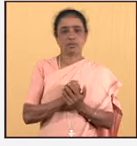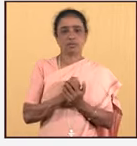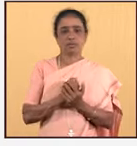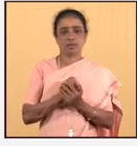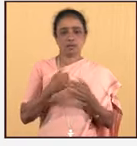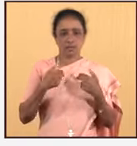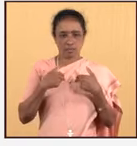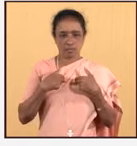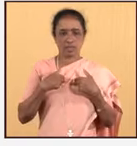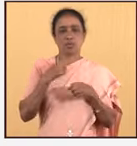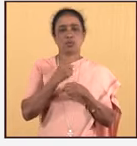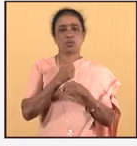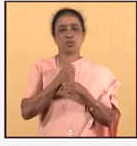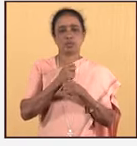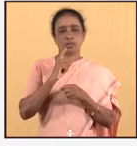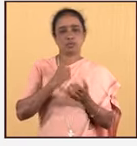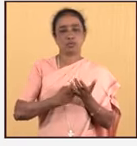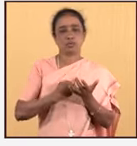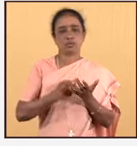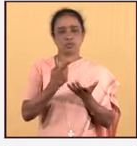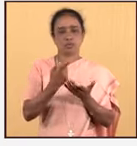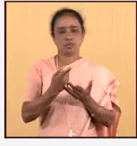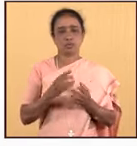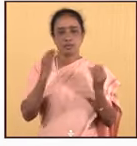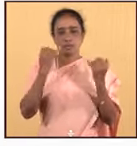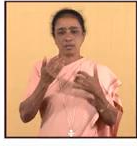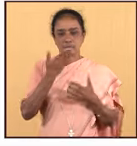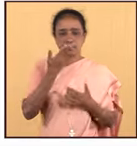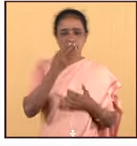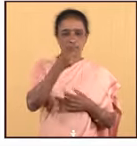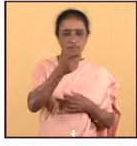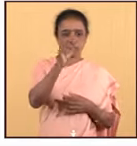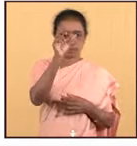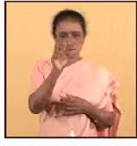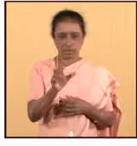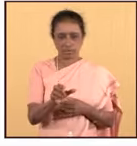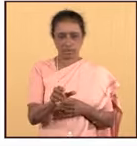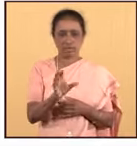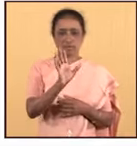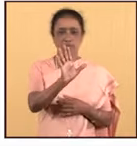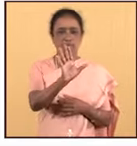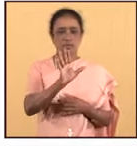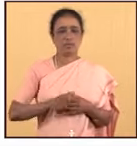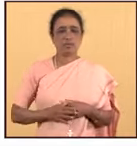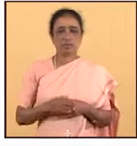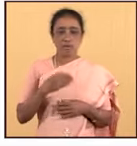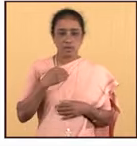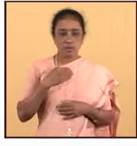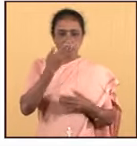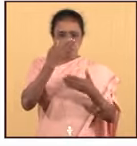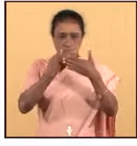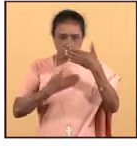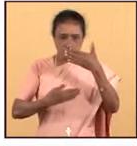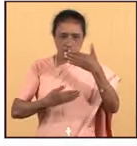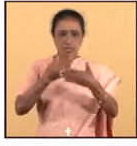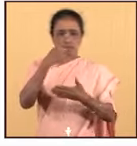எனது உறுதியளிக்கிறது. எது நம்மளுடைய அரசியலமைப்பு. இந்த படத்தை பாருங்க, இந்தியன் கான்ஸ்டியூஷன் பிரியாம்பிள் அப்படின்னா